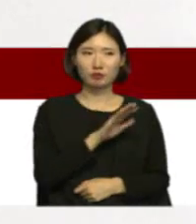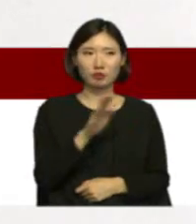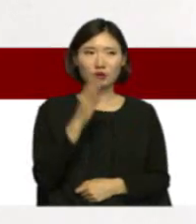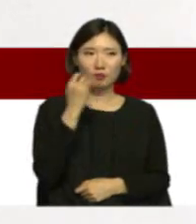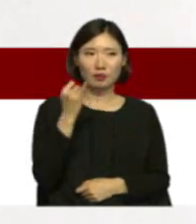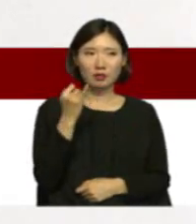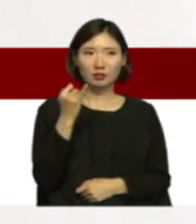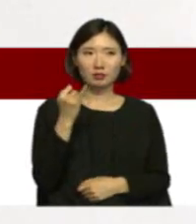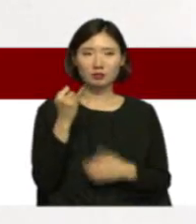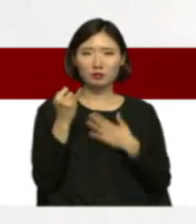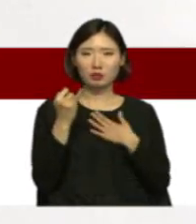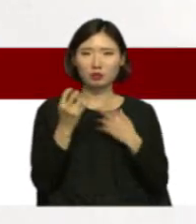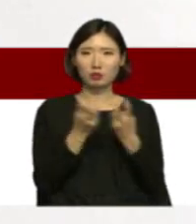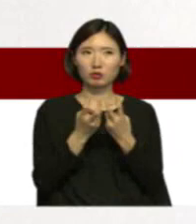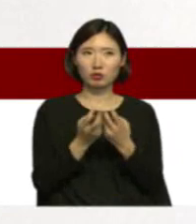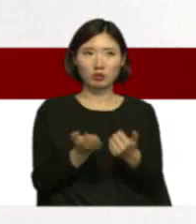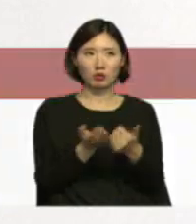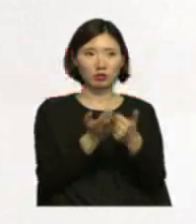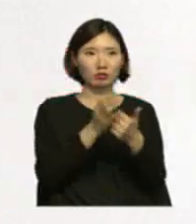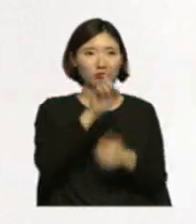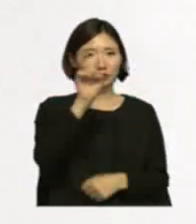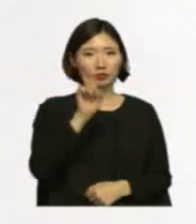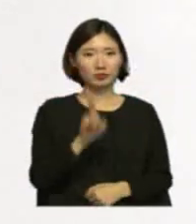엄마는 저를 어떻게 키우셨죠?